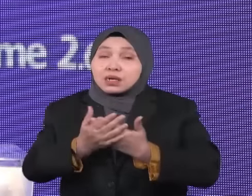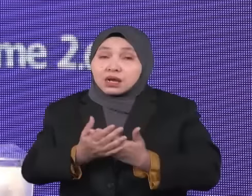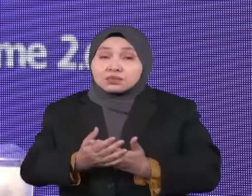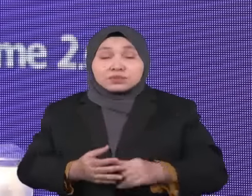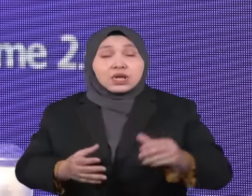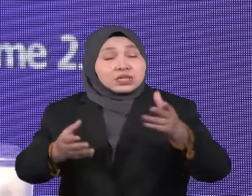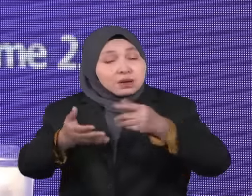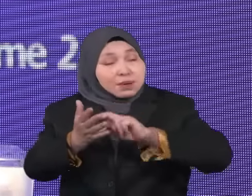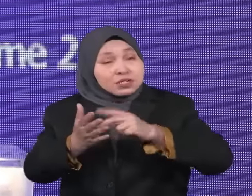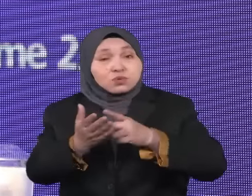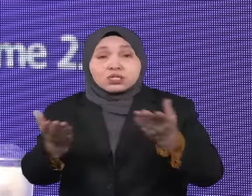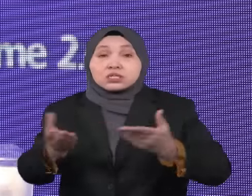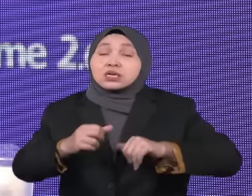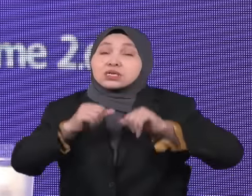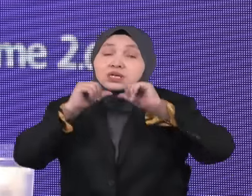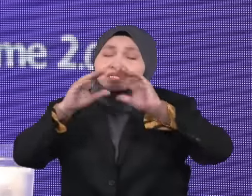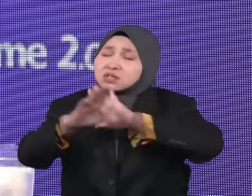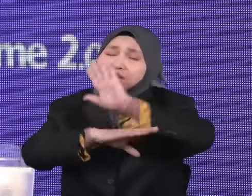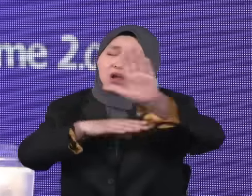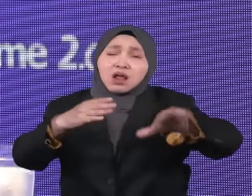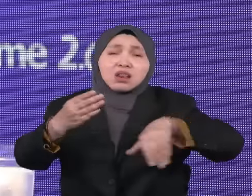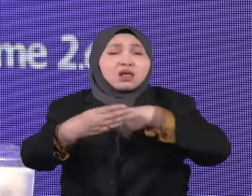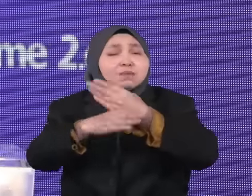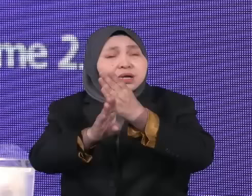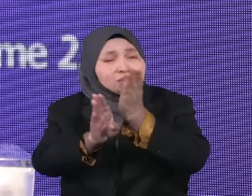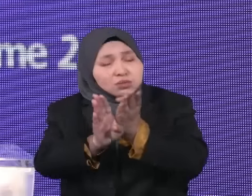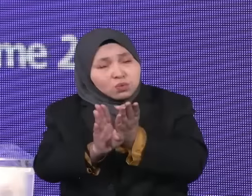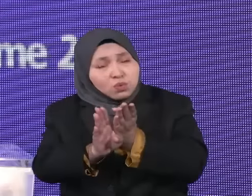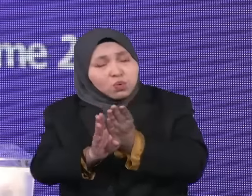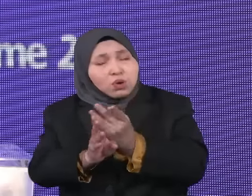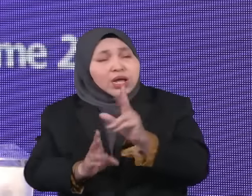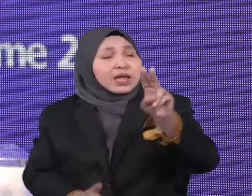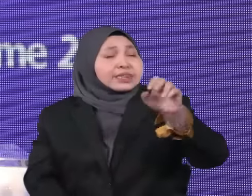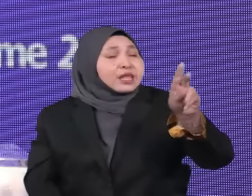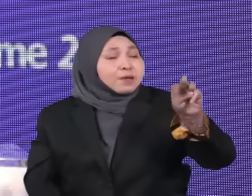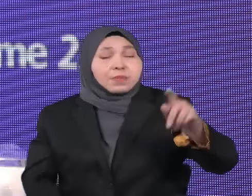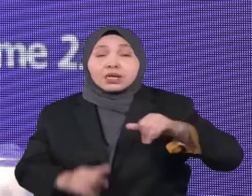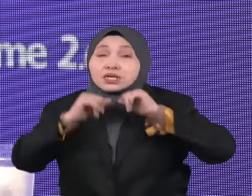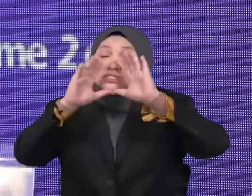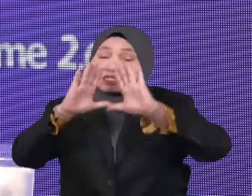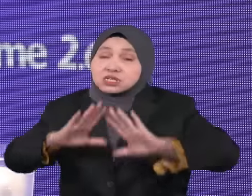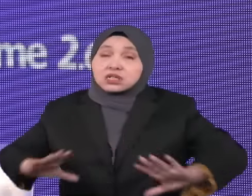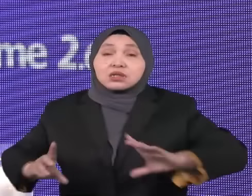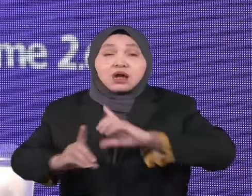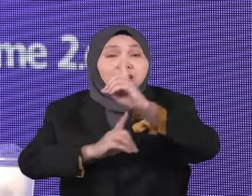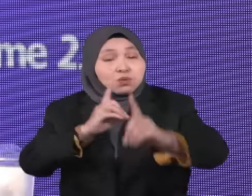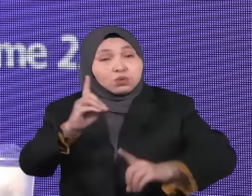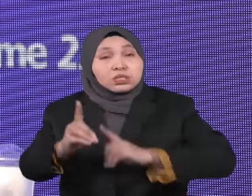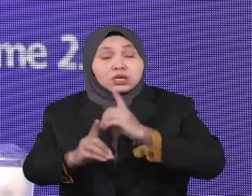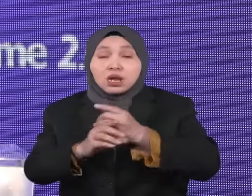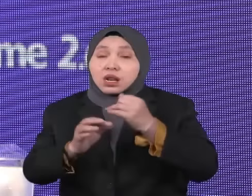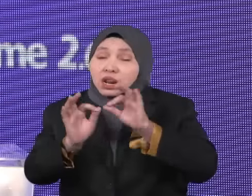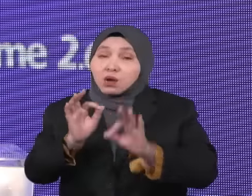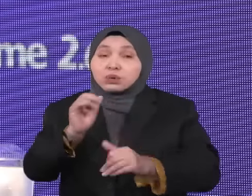Yang dimaksudkan di sini ialah segala bentuk nikmat kesejahteraan di dunia. Ya, kalau ikut Imam